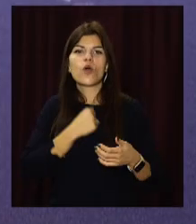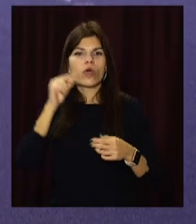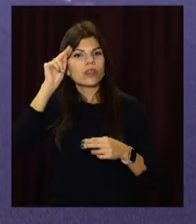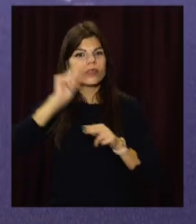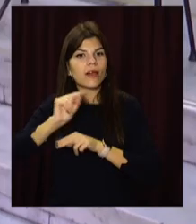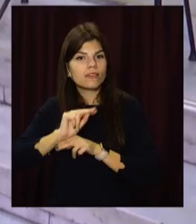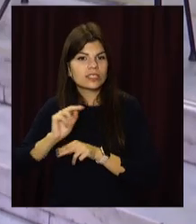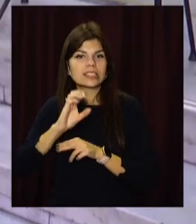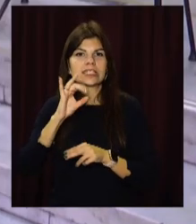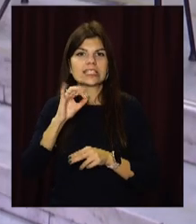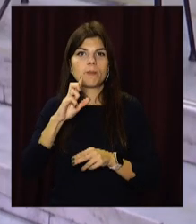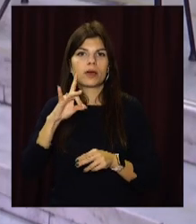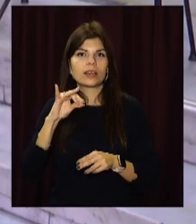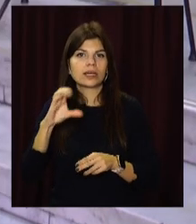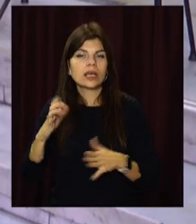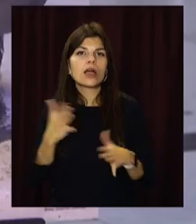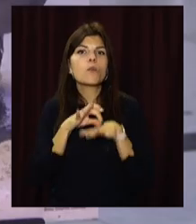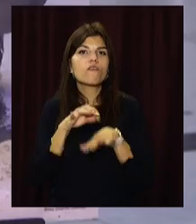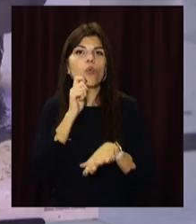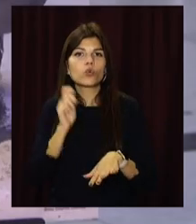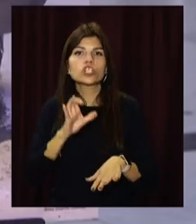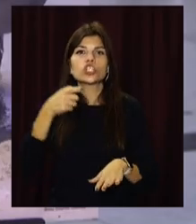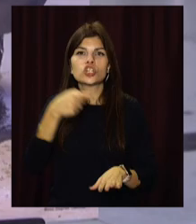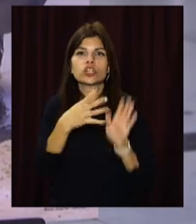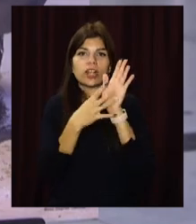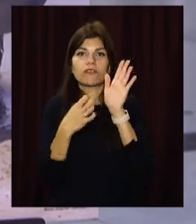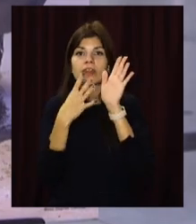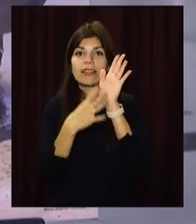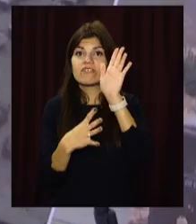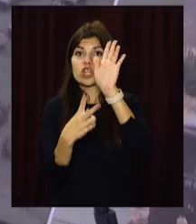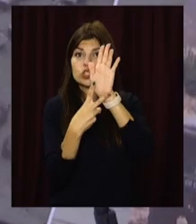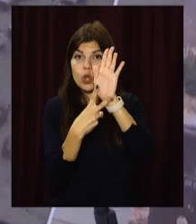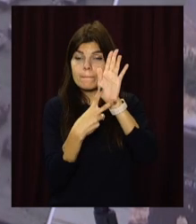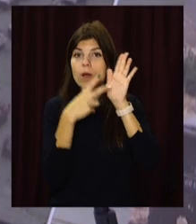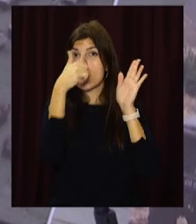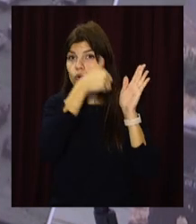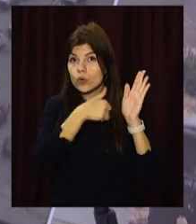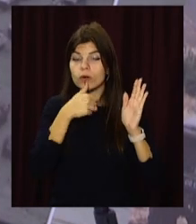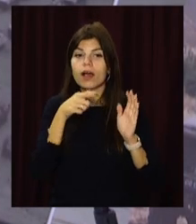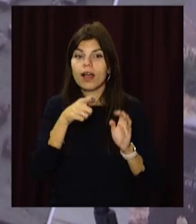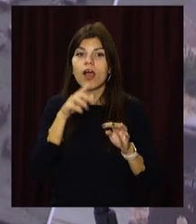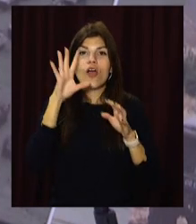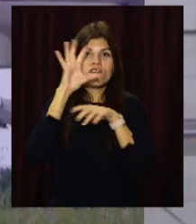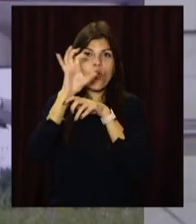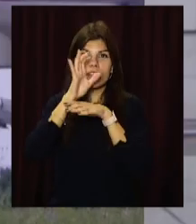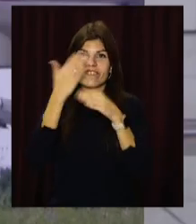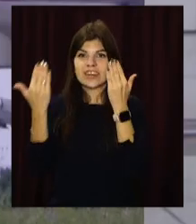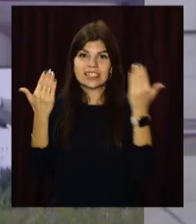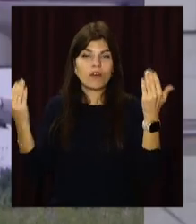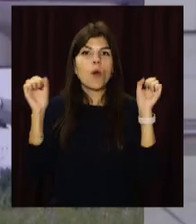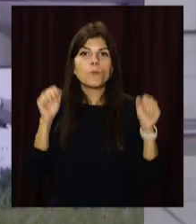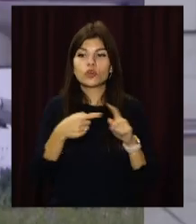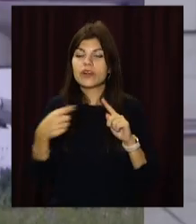навчань «Сібриз», які проводяться в Україні з 1997 року. Відвідати фотовиставку можна